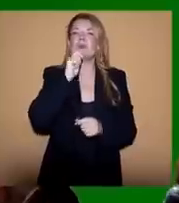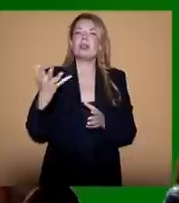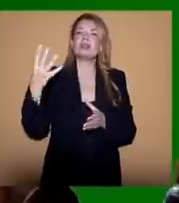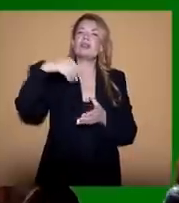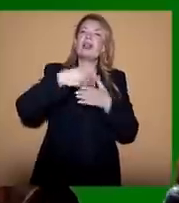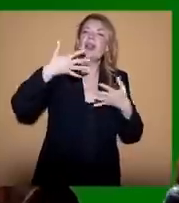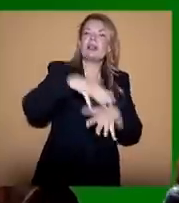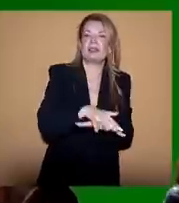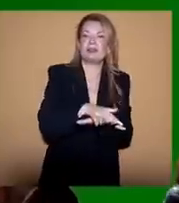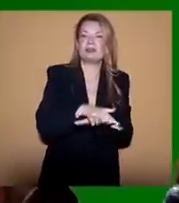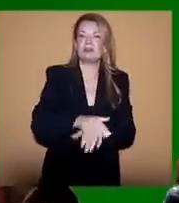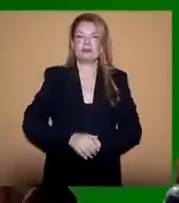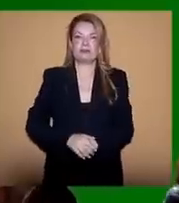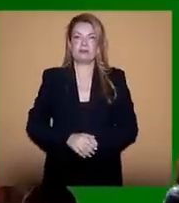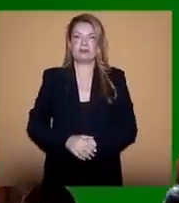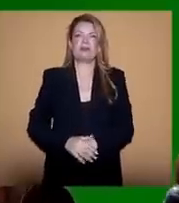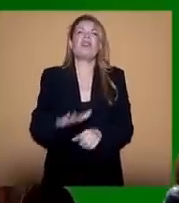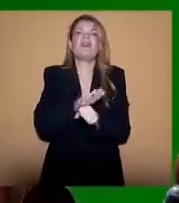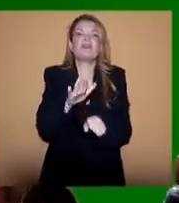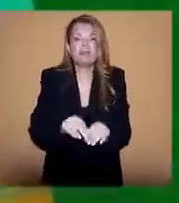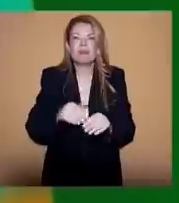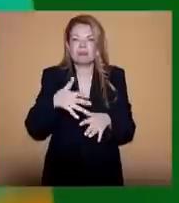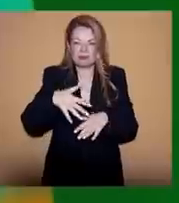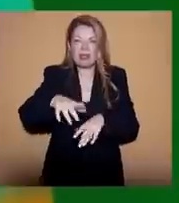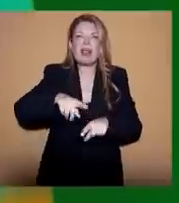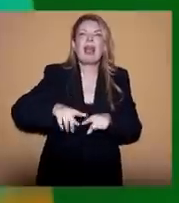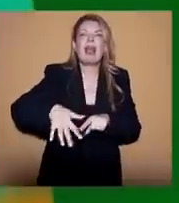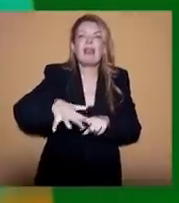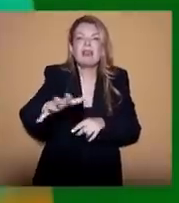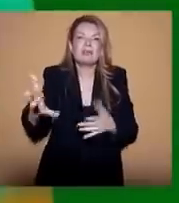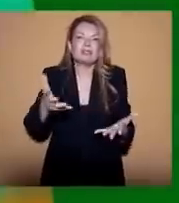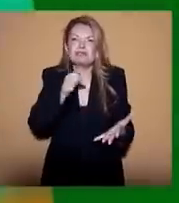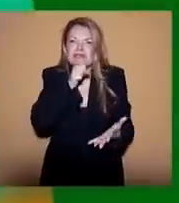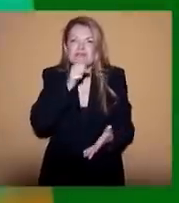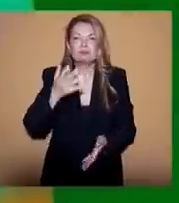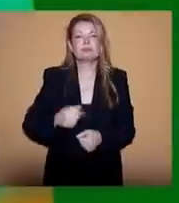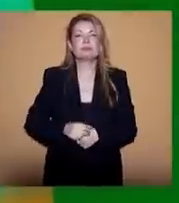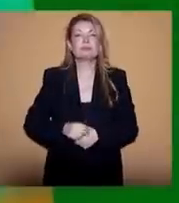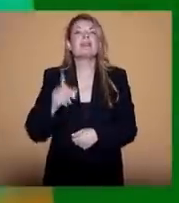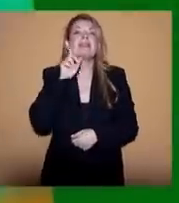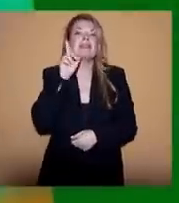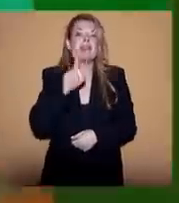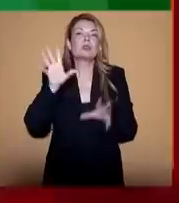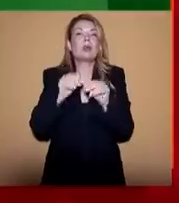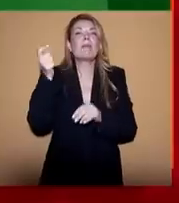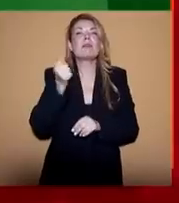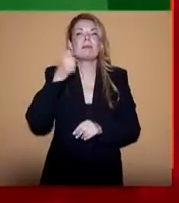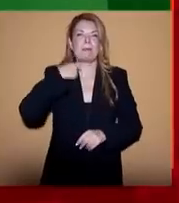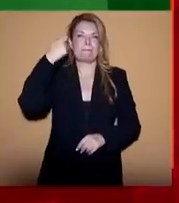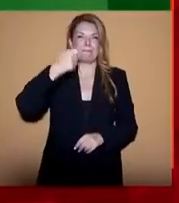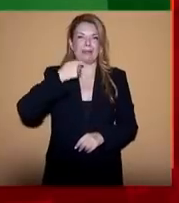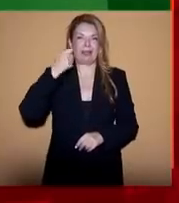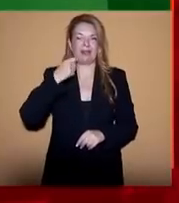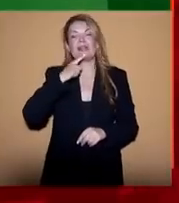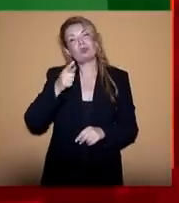βάζουμε φρένο στη δημογραφική γύρανση του πληθυσμού. Αποδίδουμε σε 900.000 γυναίκες το επίδομα μητέρας, πρώην